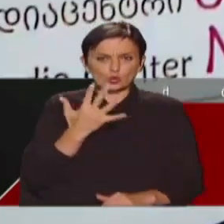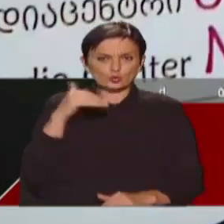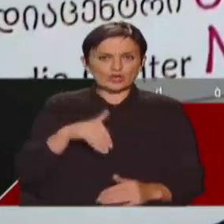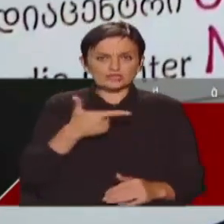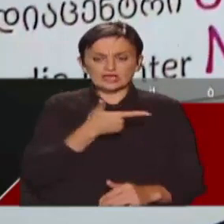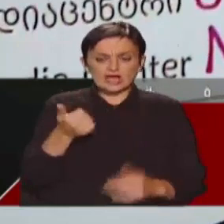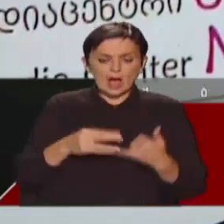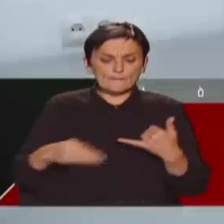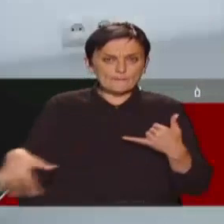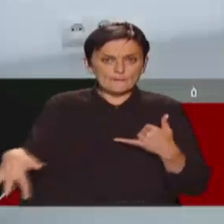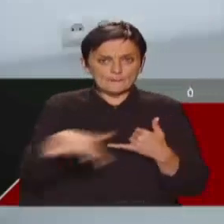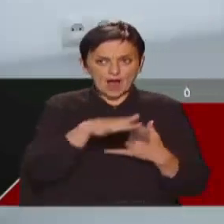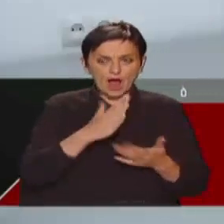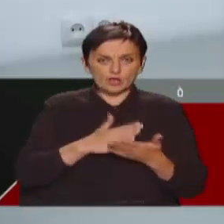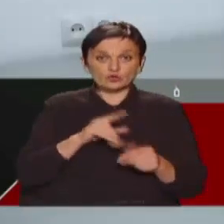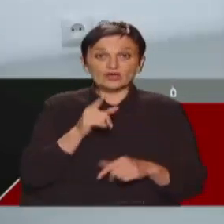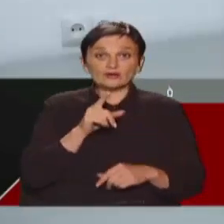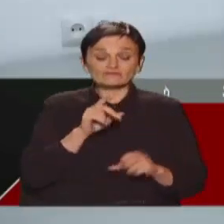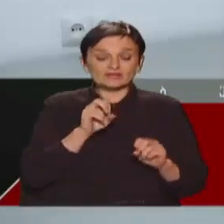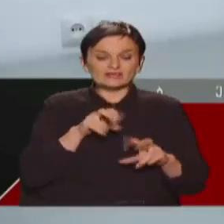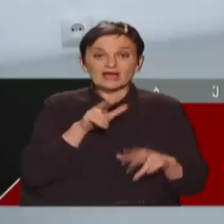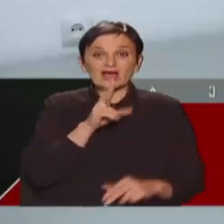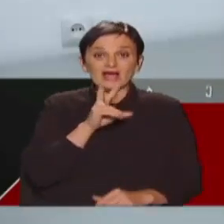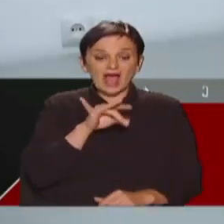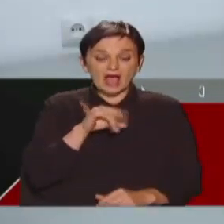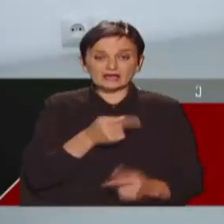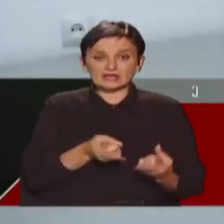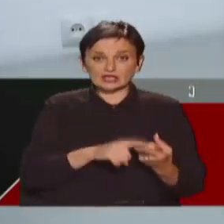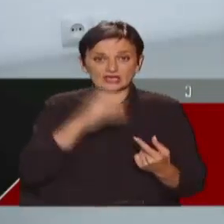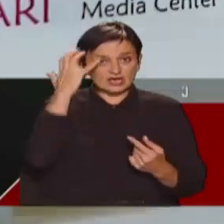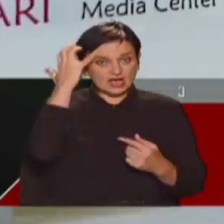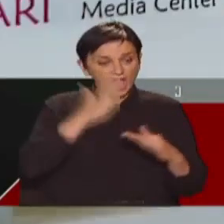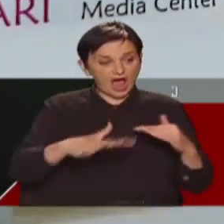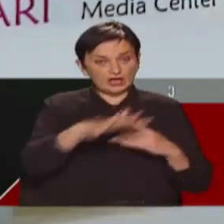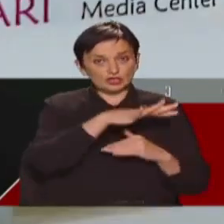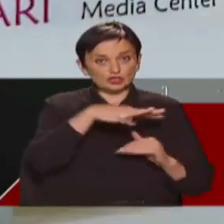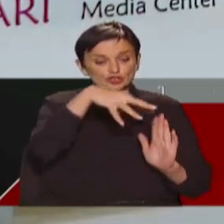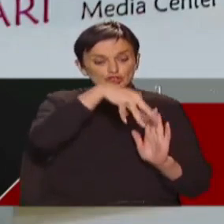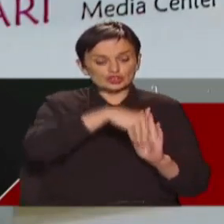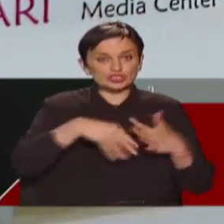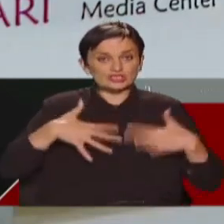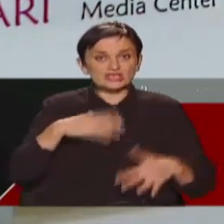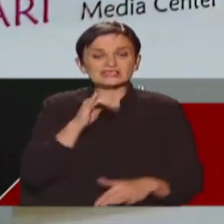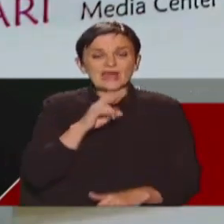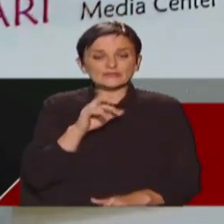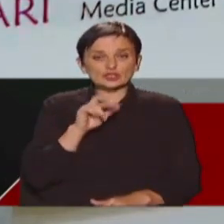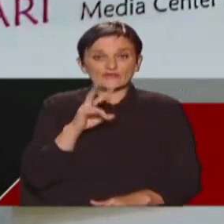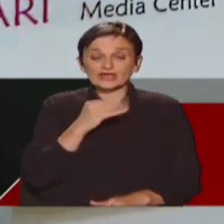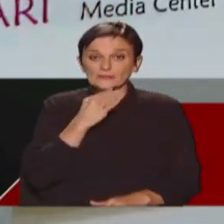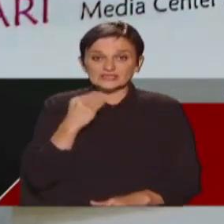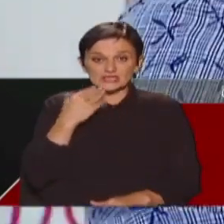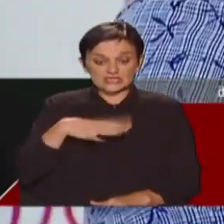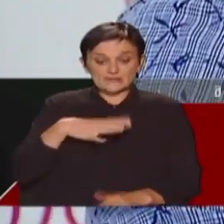125000 hektari partobi. Da chexeba kalias mis dziritada gavtselebulia kakhetshi shida da kvemo kartshi სამცხეთ ჯავახეთსა მცხეთასა